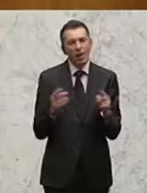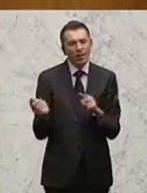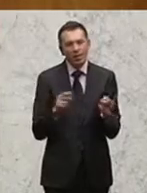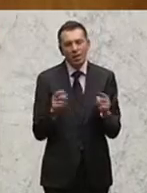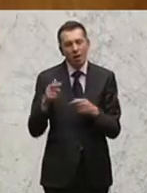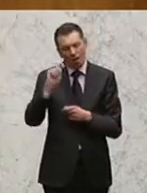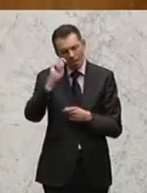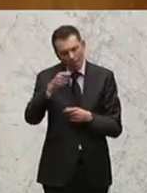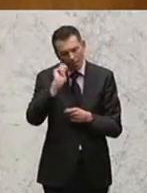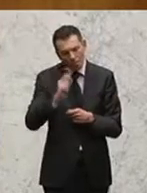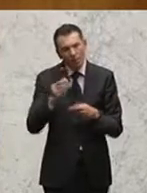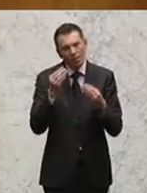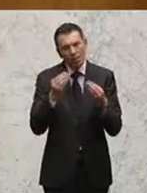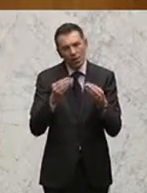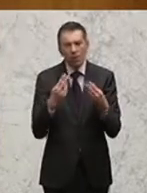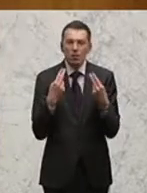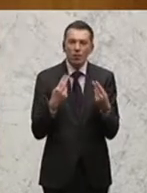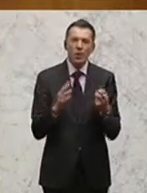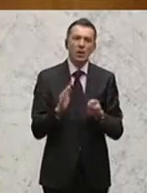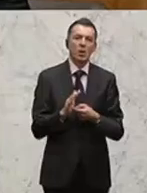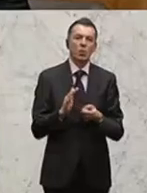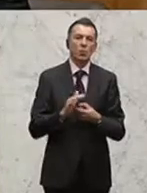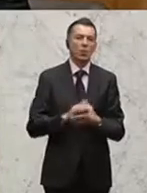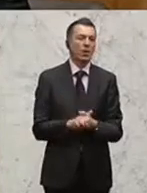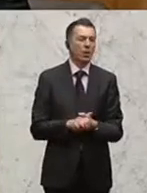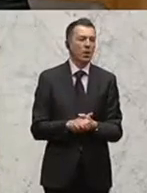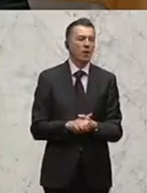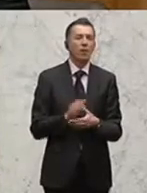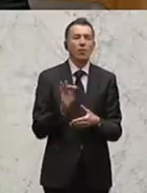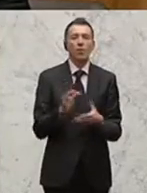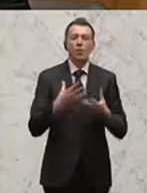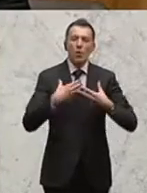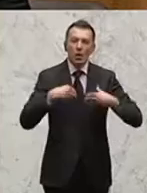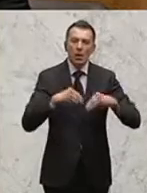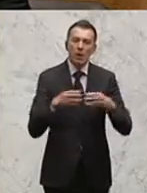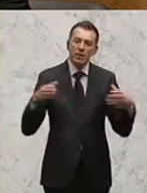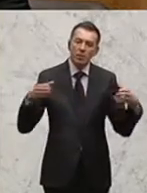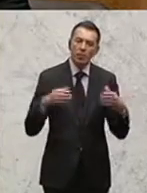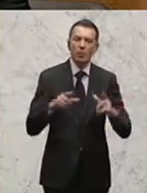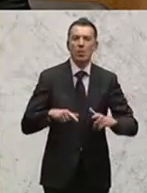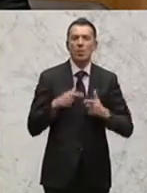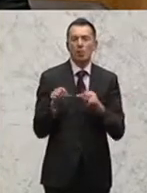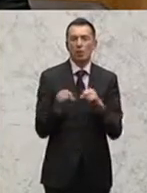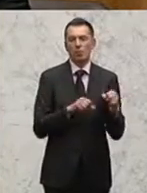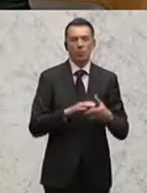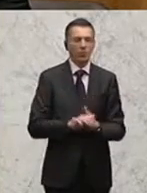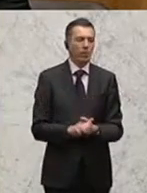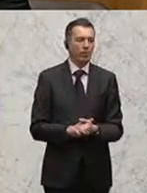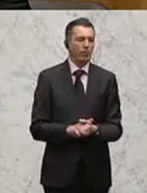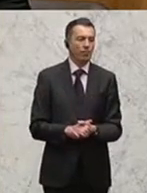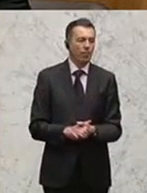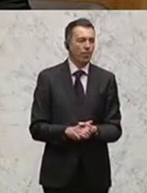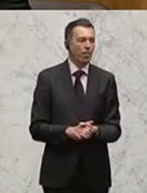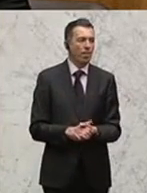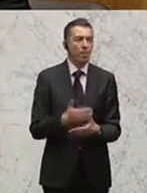und gegenseitige Wertschätzung wichtig und notwendig sind, um hier ein gemeinsames Miteinander auch möglich zu machen,